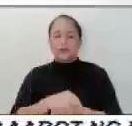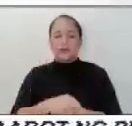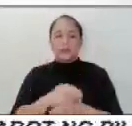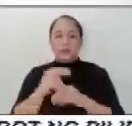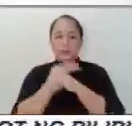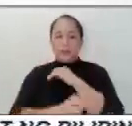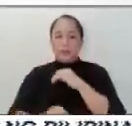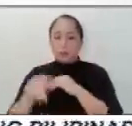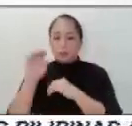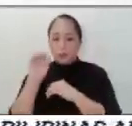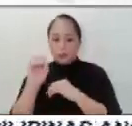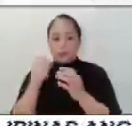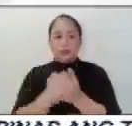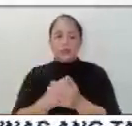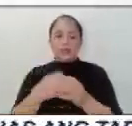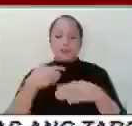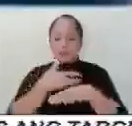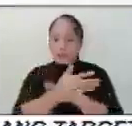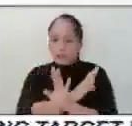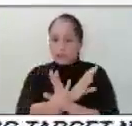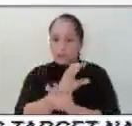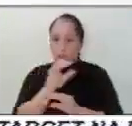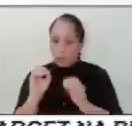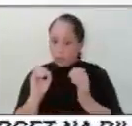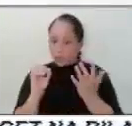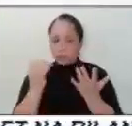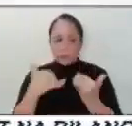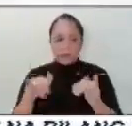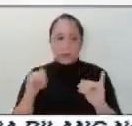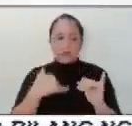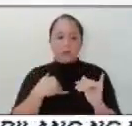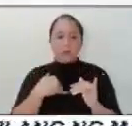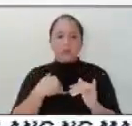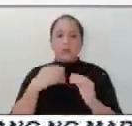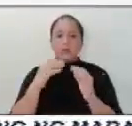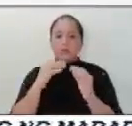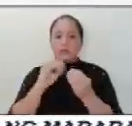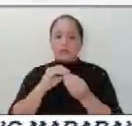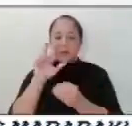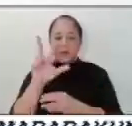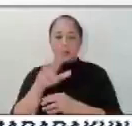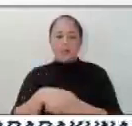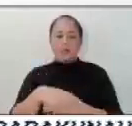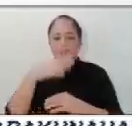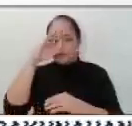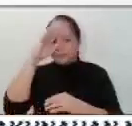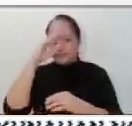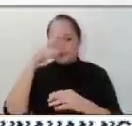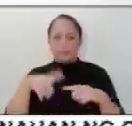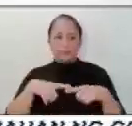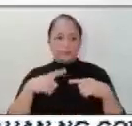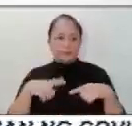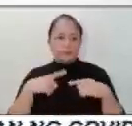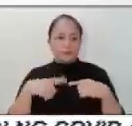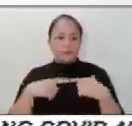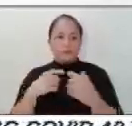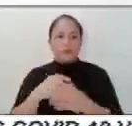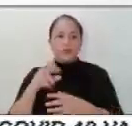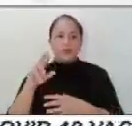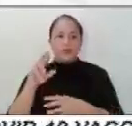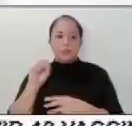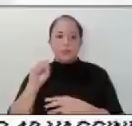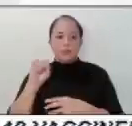Davao Occidental. Alert level 3 naman para sa Cavite, Laguna, Rizal, Siquijor, Davao City at Davao del